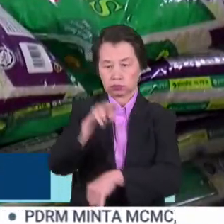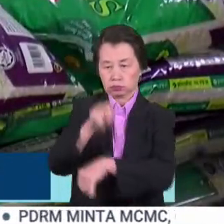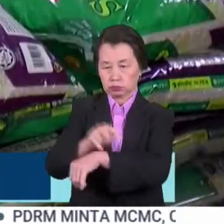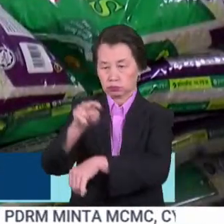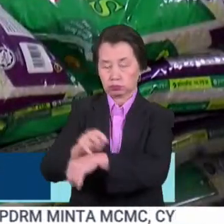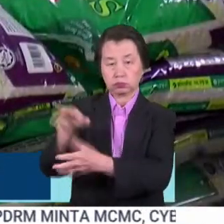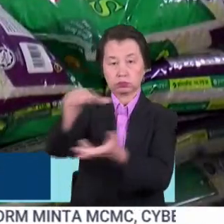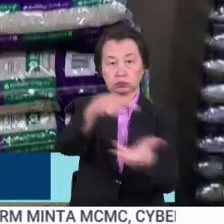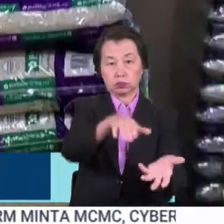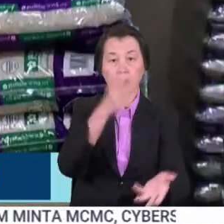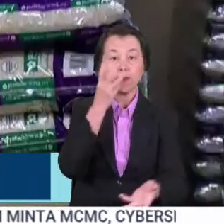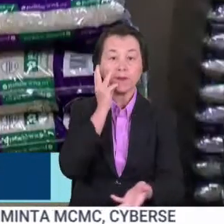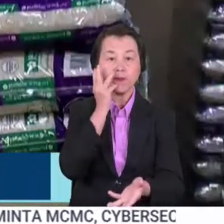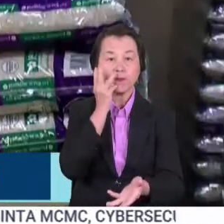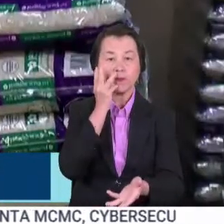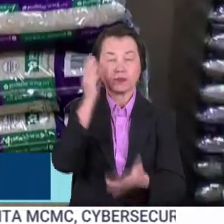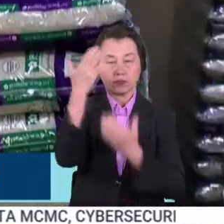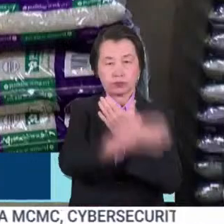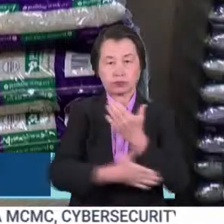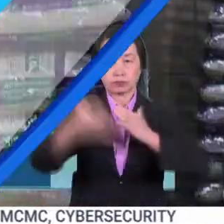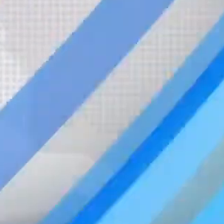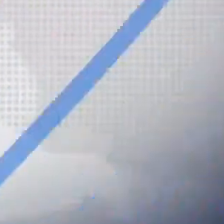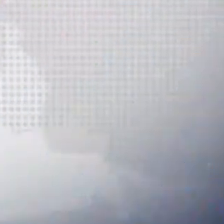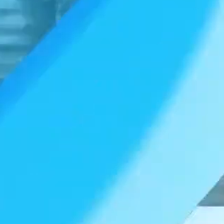memantau bekalan beras di seluruh negara.